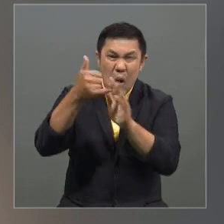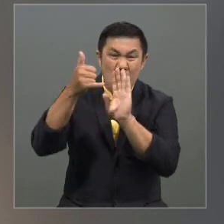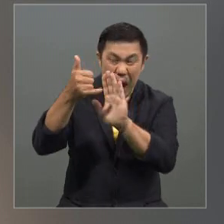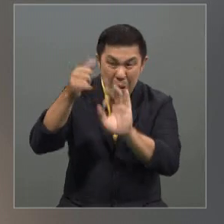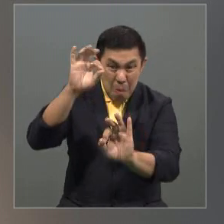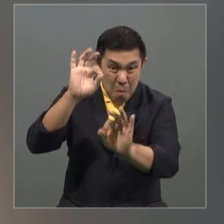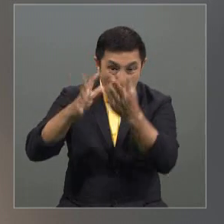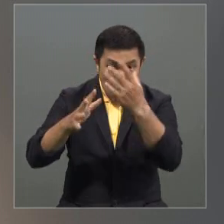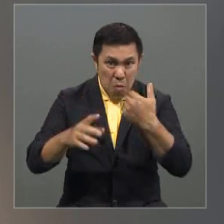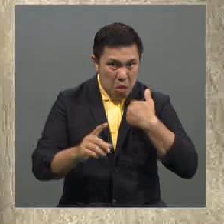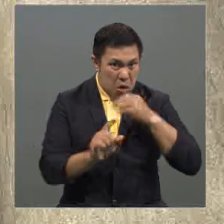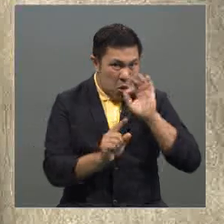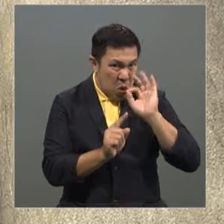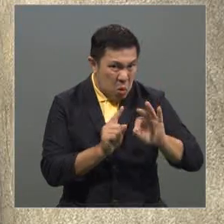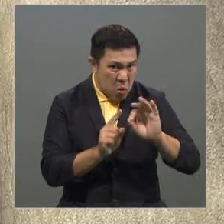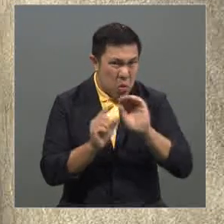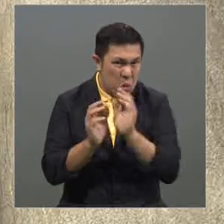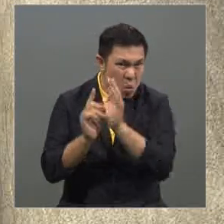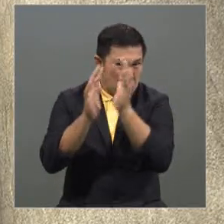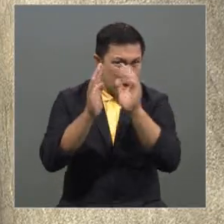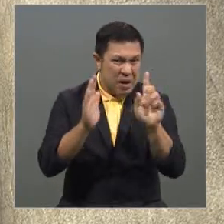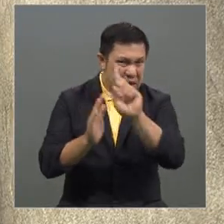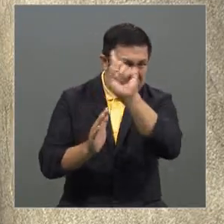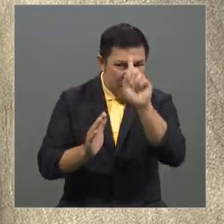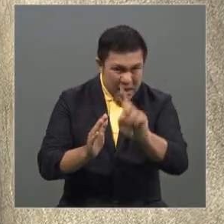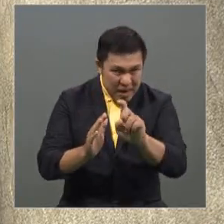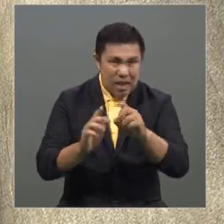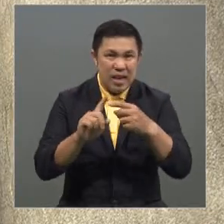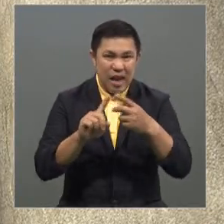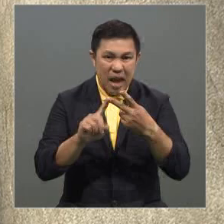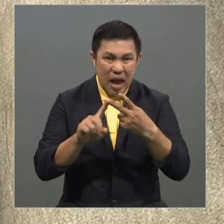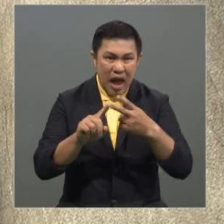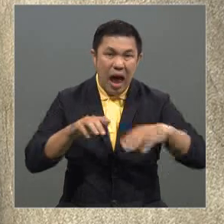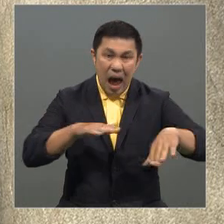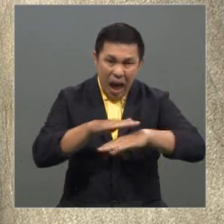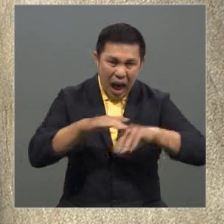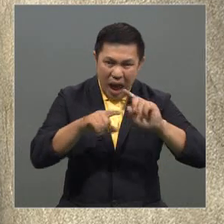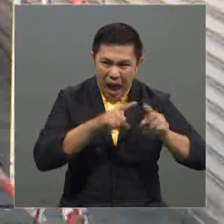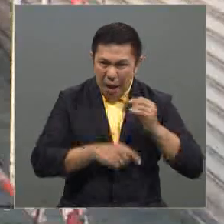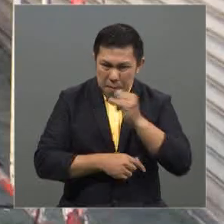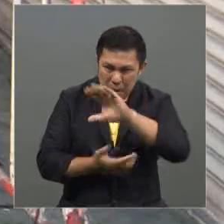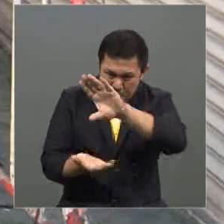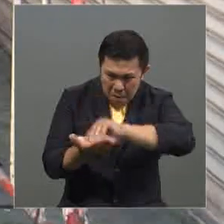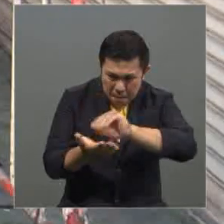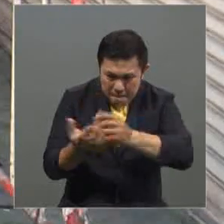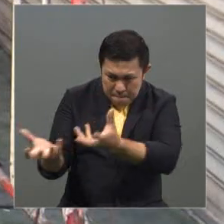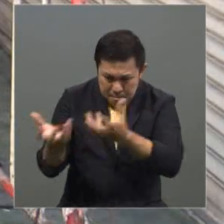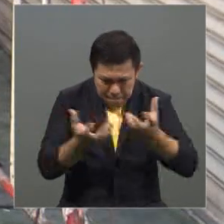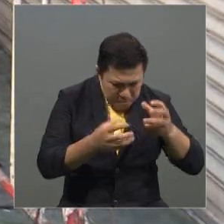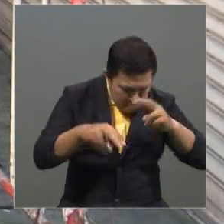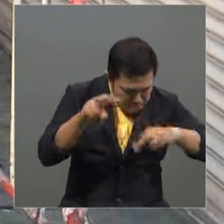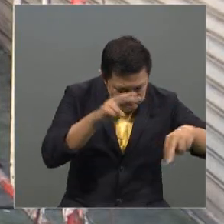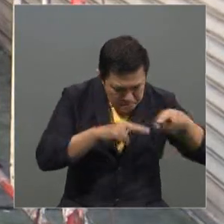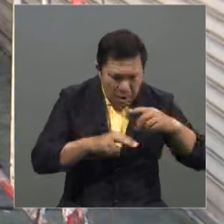อนที่เกิดเหตุมีการทำอะไรอยู่ตรงหิ้งพระหรือเปล่านะคะมีการนำหลักฐานตรงนี้เนี่ยเข้าไปตรวจสอบในแลบอย่างละเอียดเพื่อหาสาเห